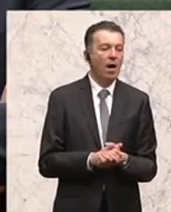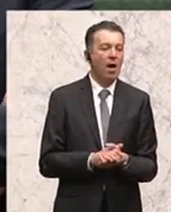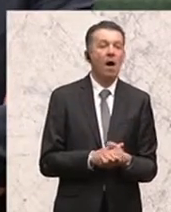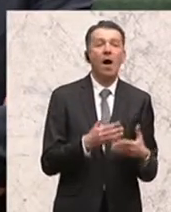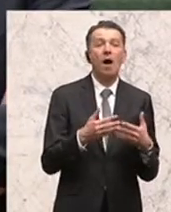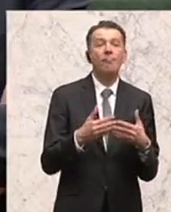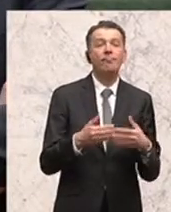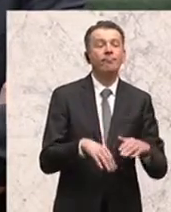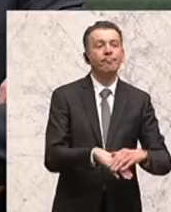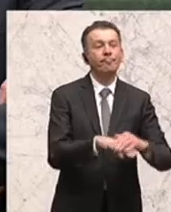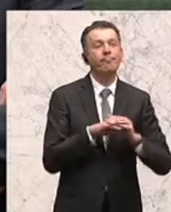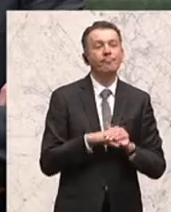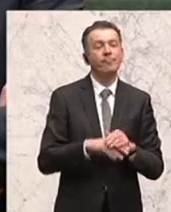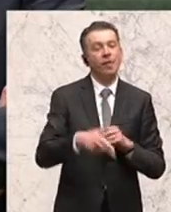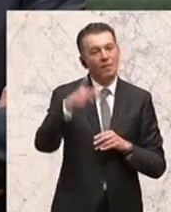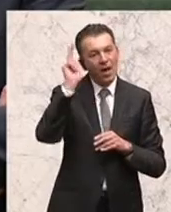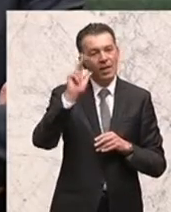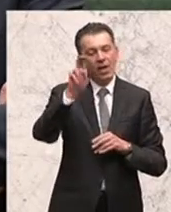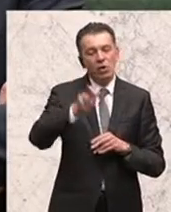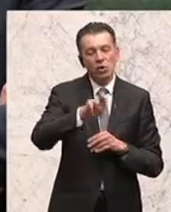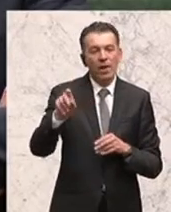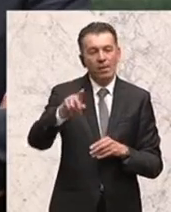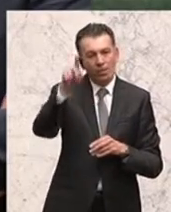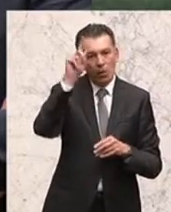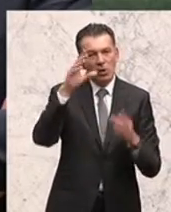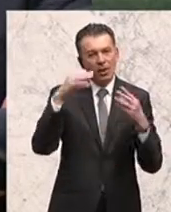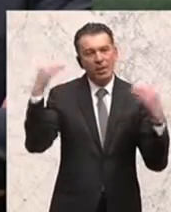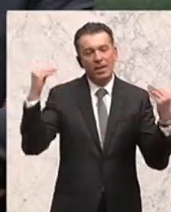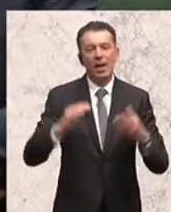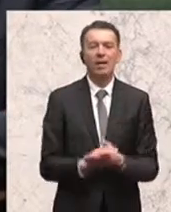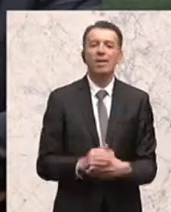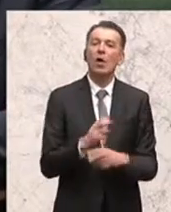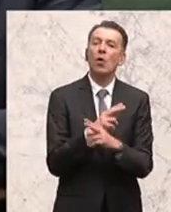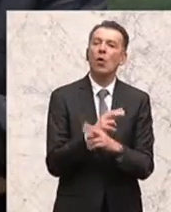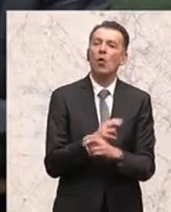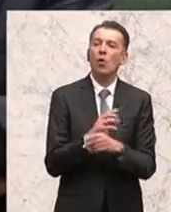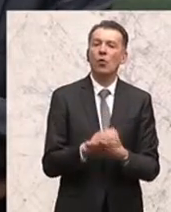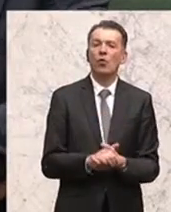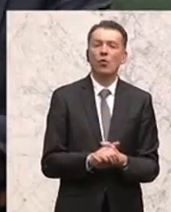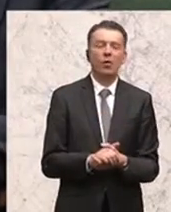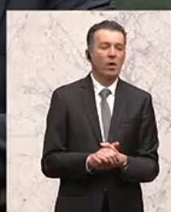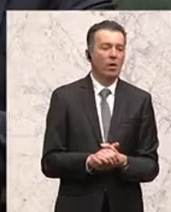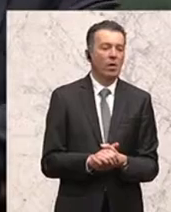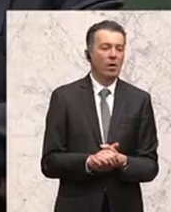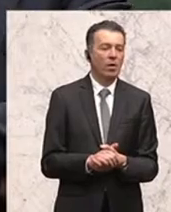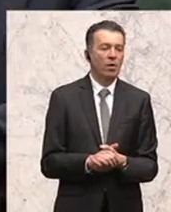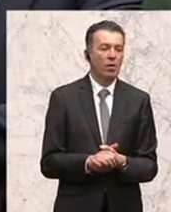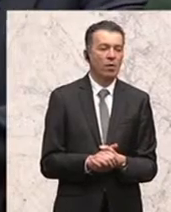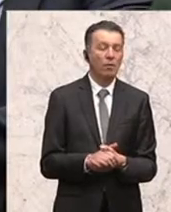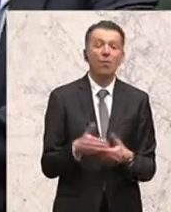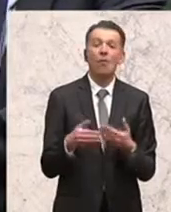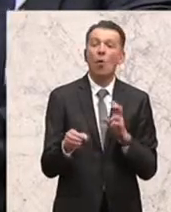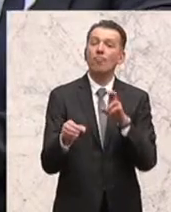Vereinigte Königreich, Frankreich, die Schweiz, Deutschland und die Niederlande. Österreich befand sich damit vor dem Beitritt zu